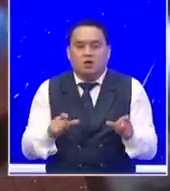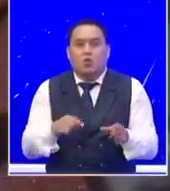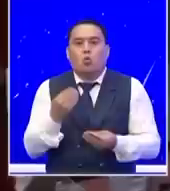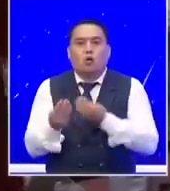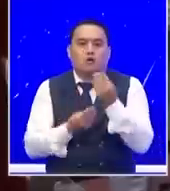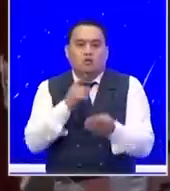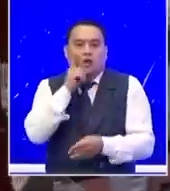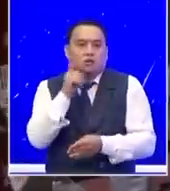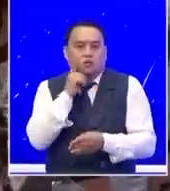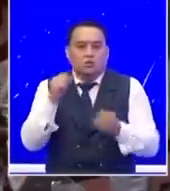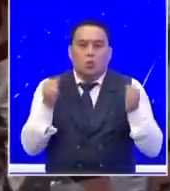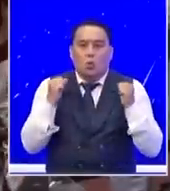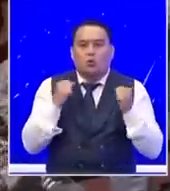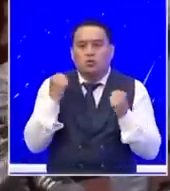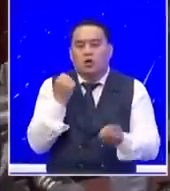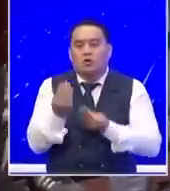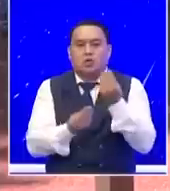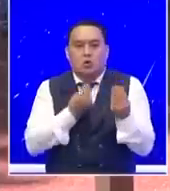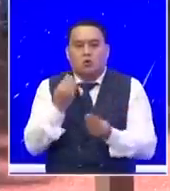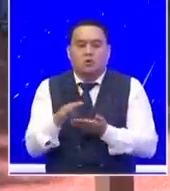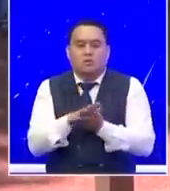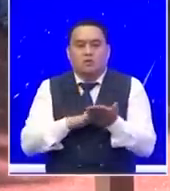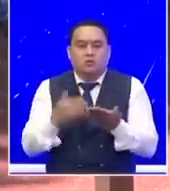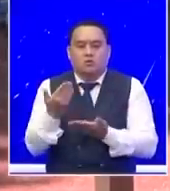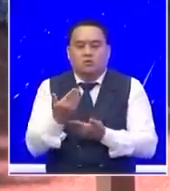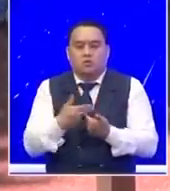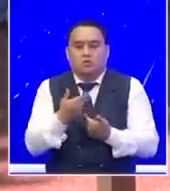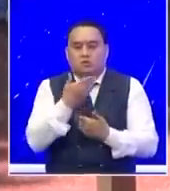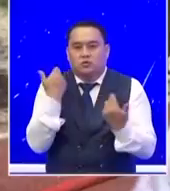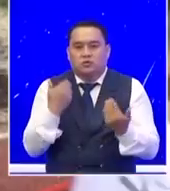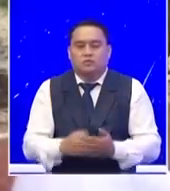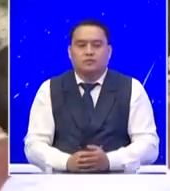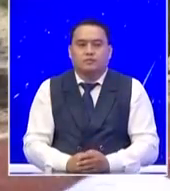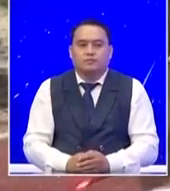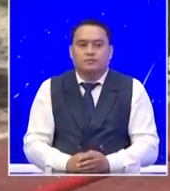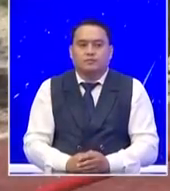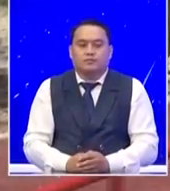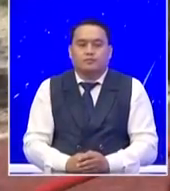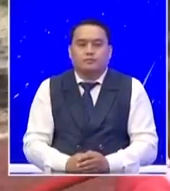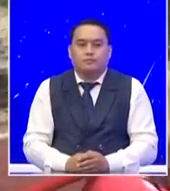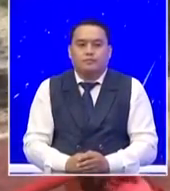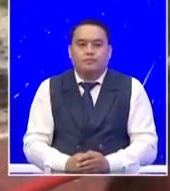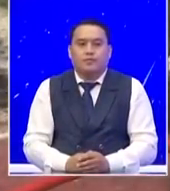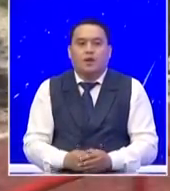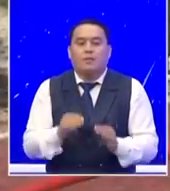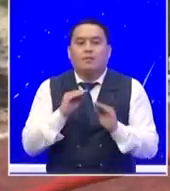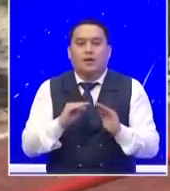ойнап, жасөспірімдердің спортпен шұғылдануына еш кедергі жоқ. Балаларымды алып келіп ойнатып жүрмін, сондай